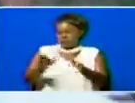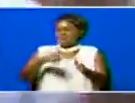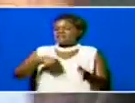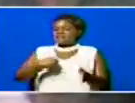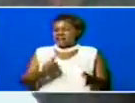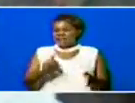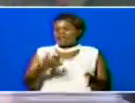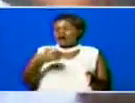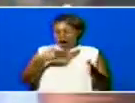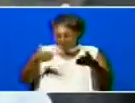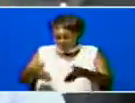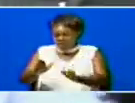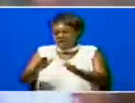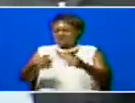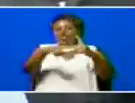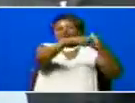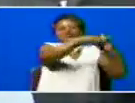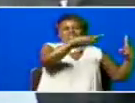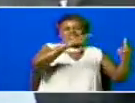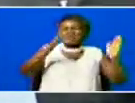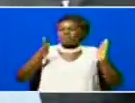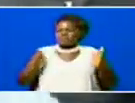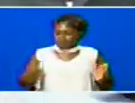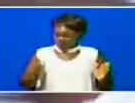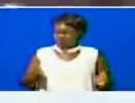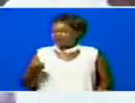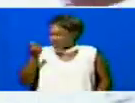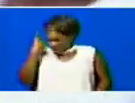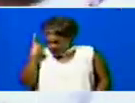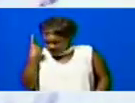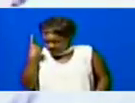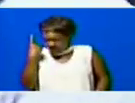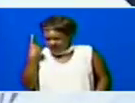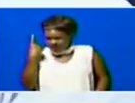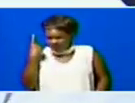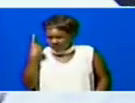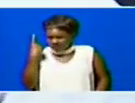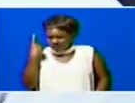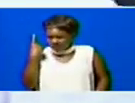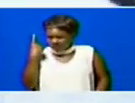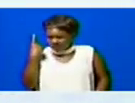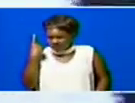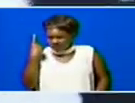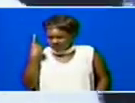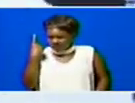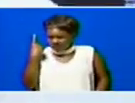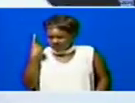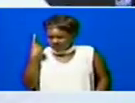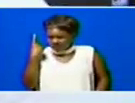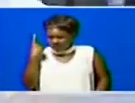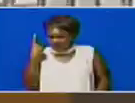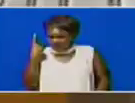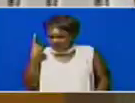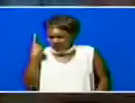tuko na kila mbinu ya kuua mtu. Nasikia, tuweza kupisha hivi tukukwambia pita. Lakini hufike hapo